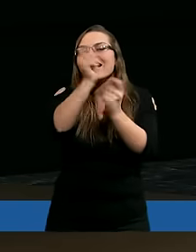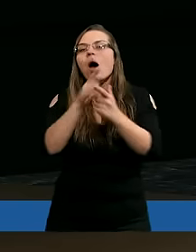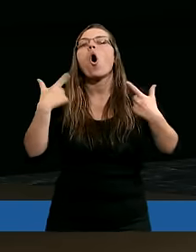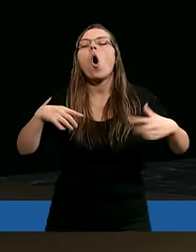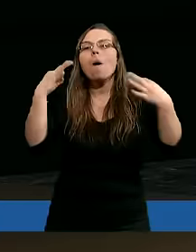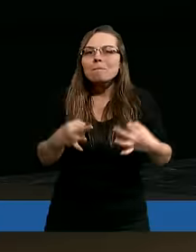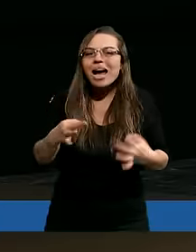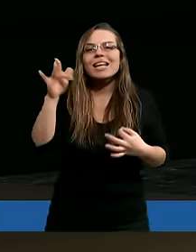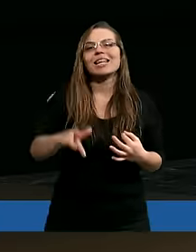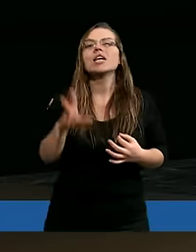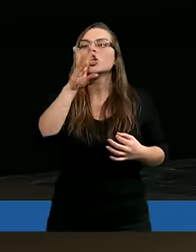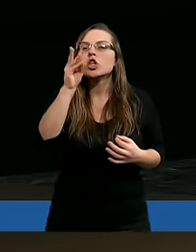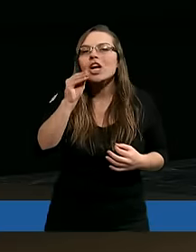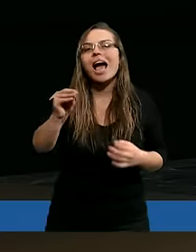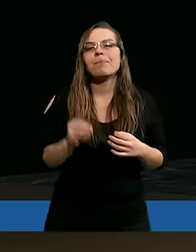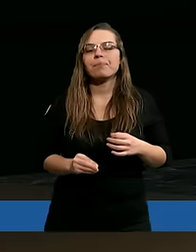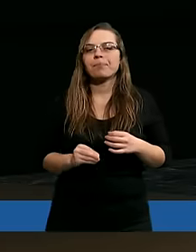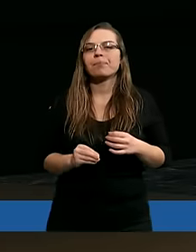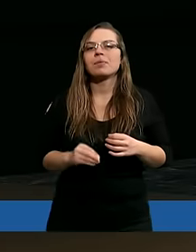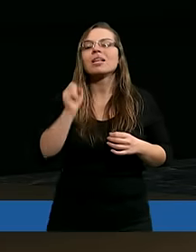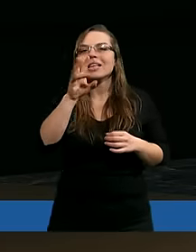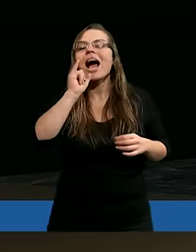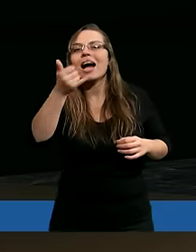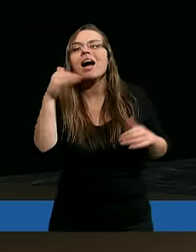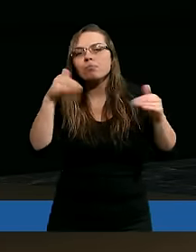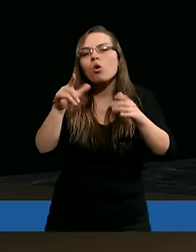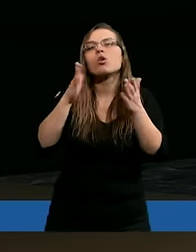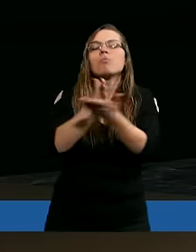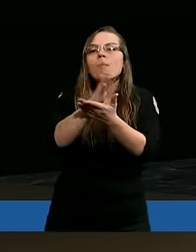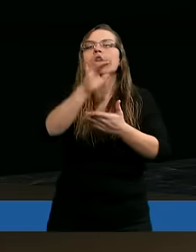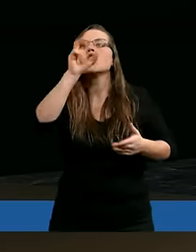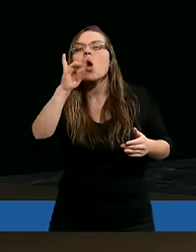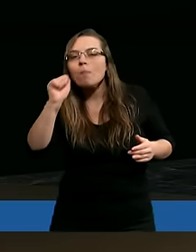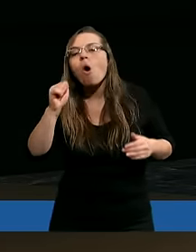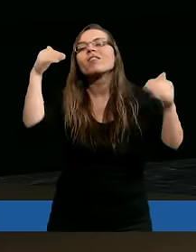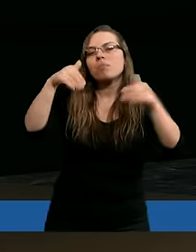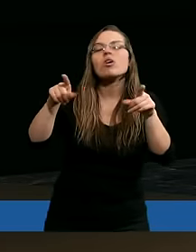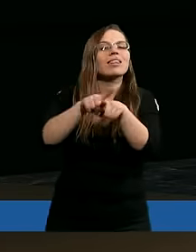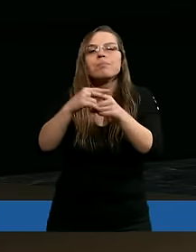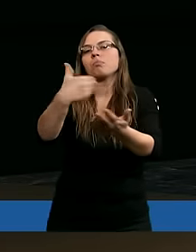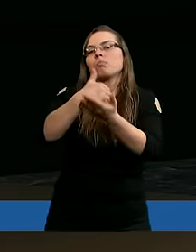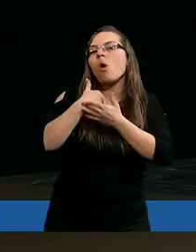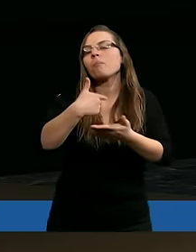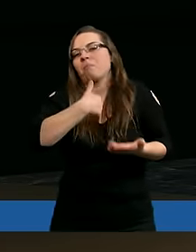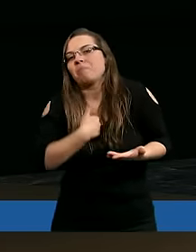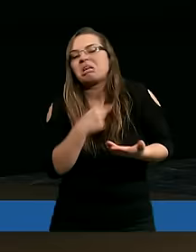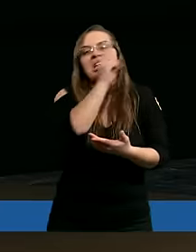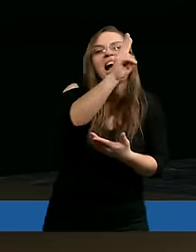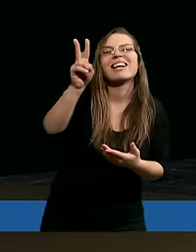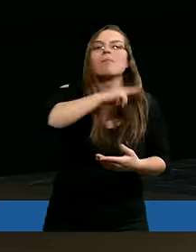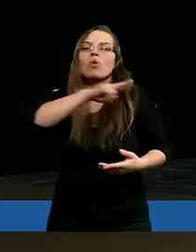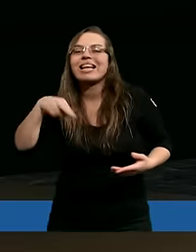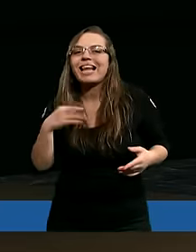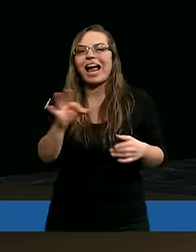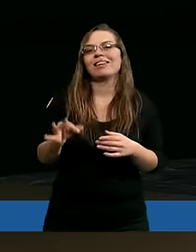czas obecny i że tak jak mogłeś pomóc Hiobowi, tak możesz i rozwiązywać problemy każdego z